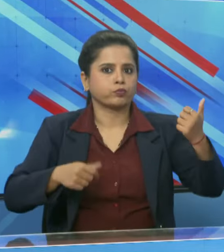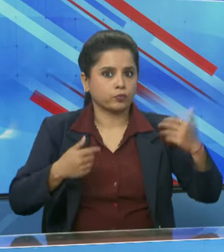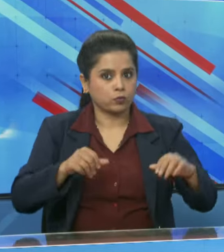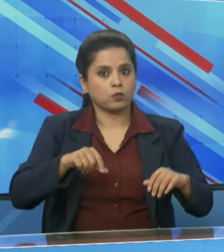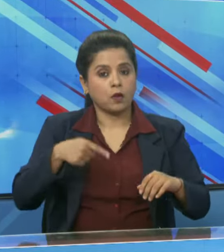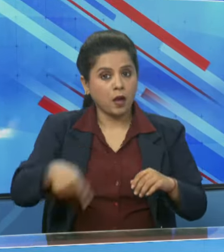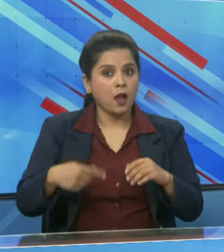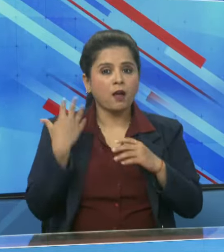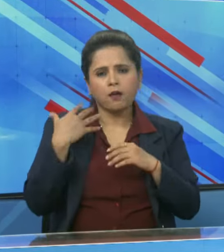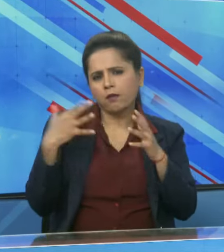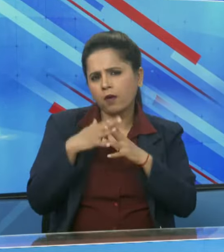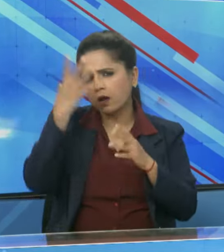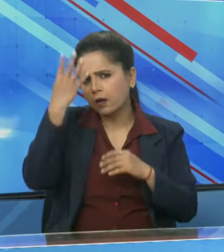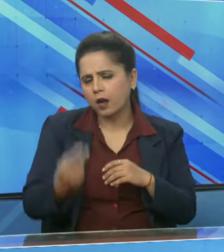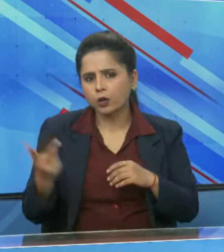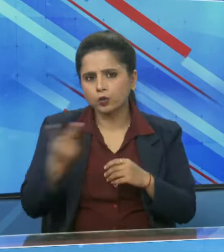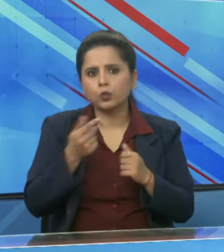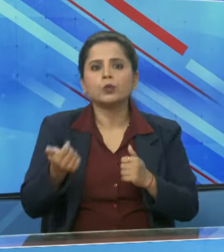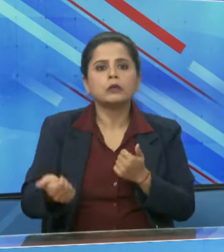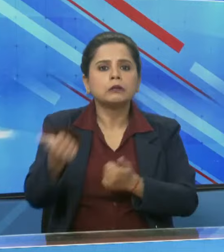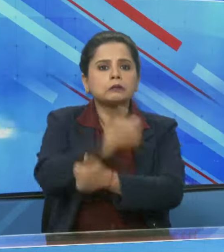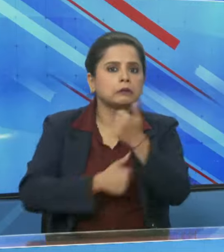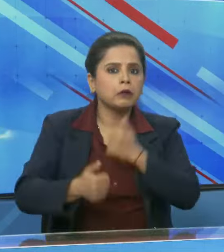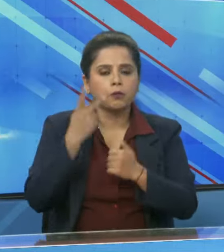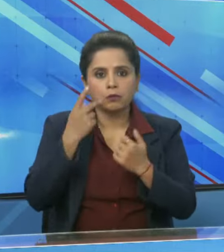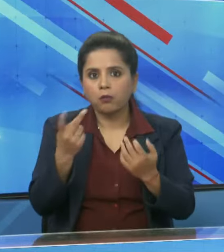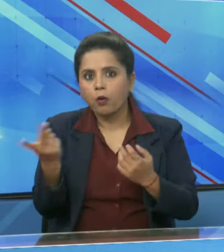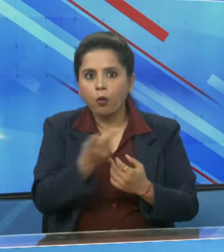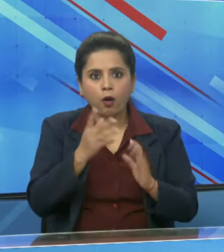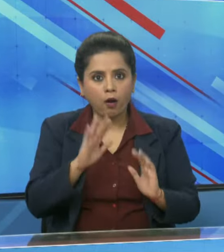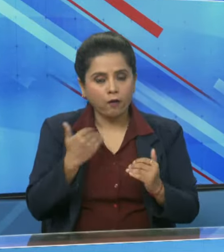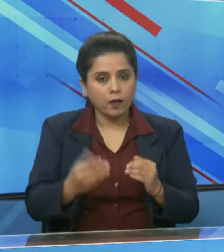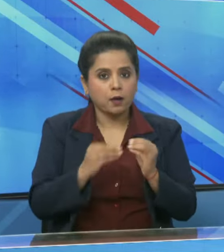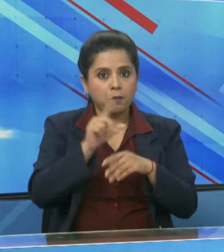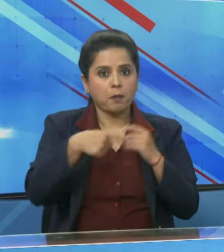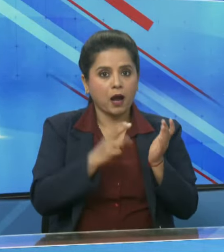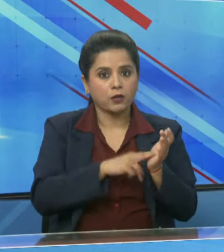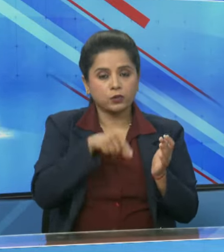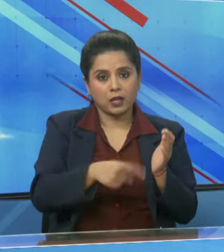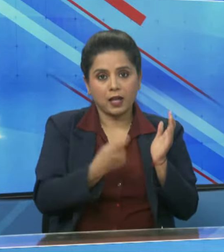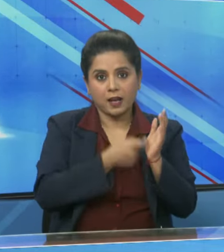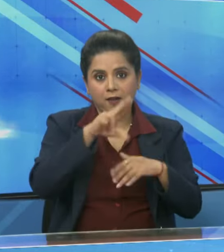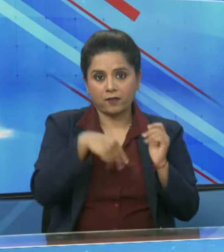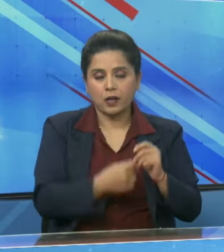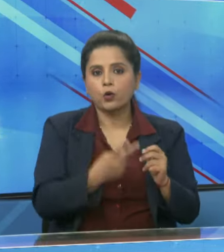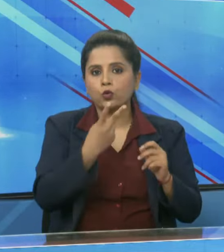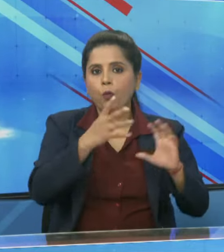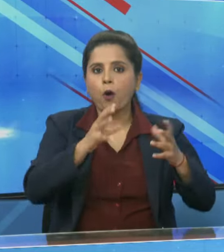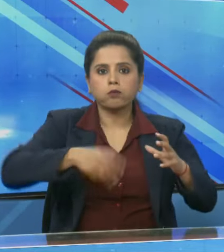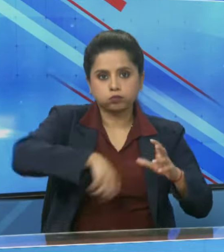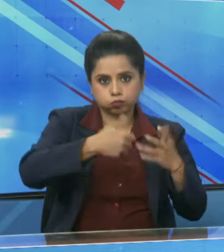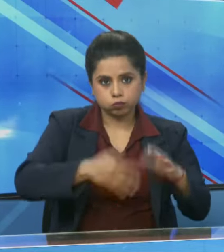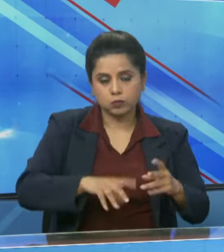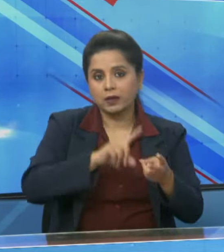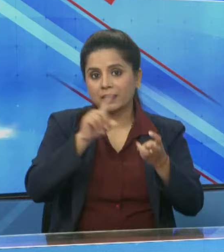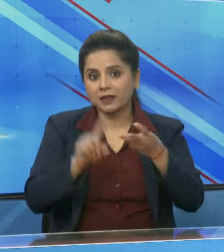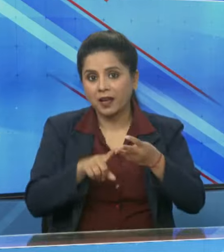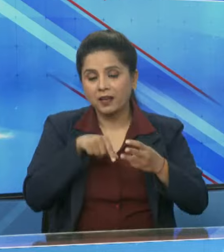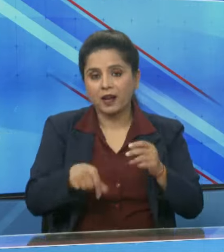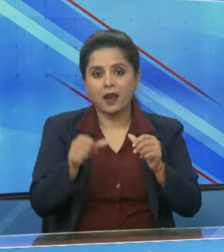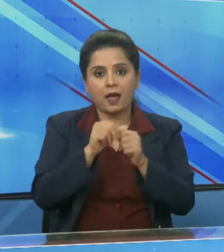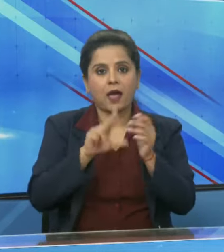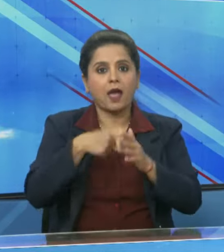गए रोमांचक मैच में दोनों टीमों के बीच कड़ी टक्कर देखने को मिली। बार्सिलोना के लिए रफिन्या ने 2 गोल दागे, जबकि तीसरा गोल